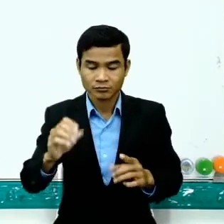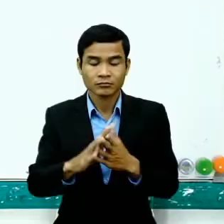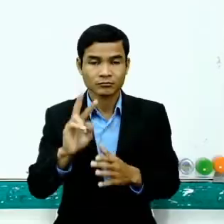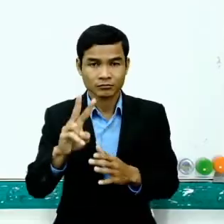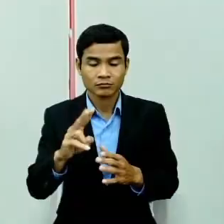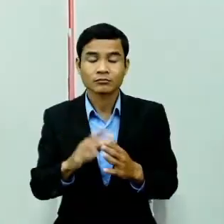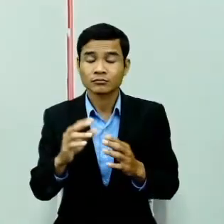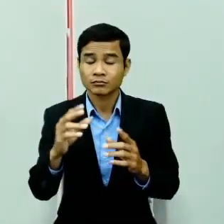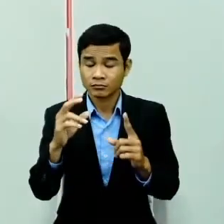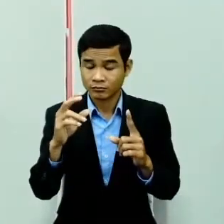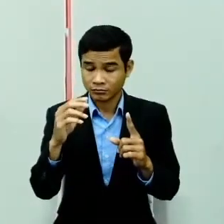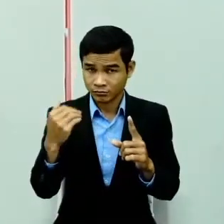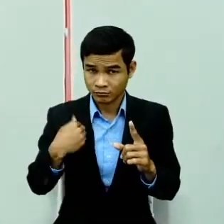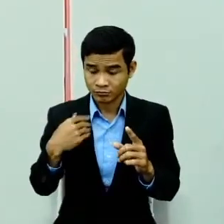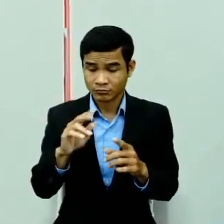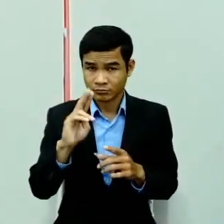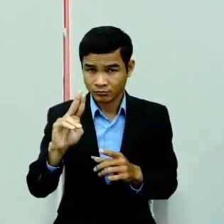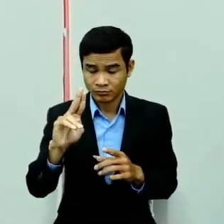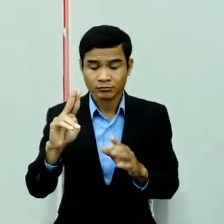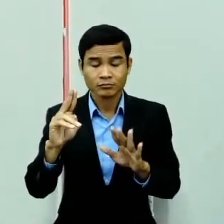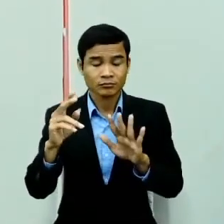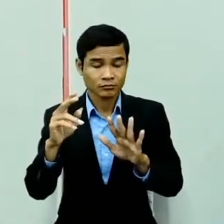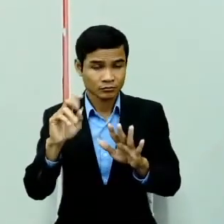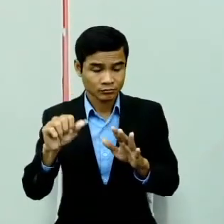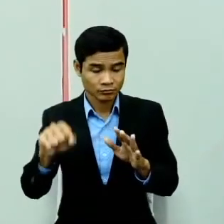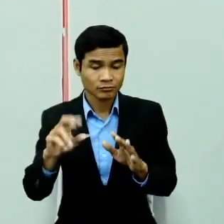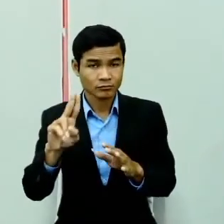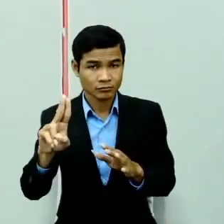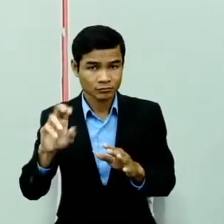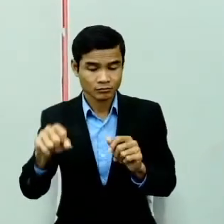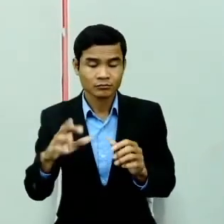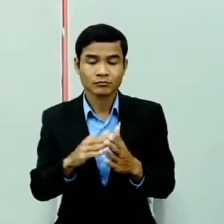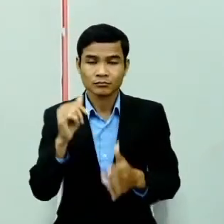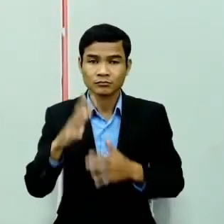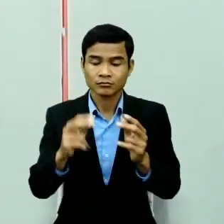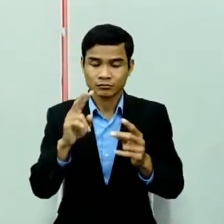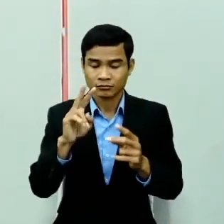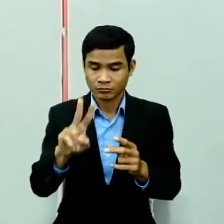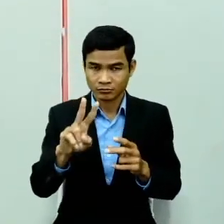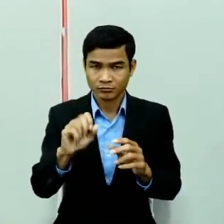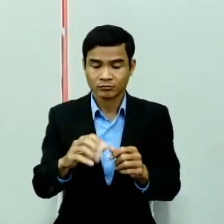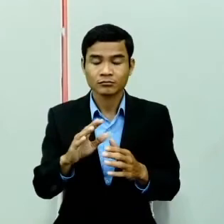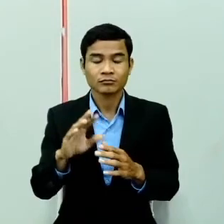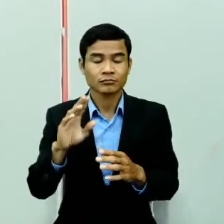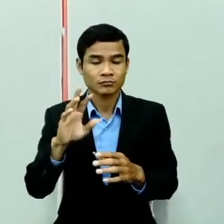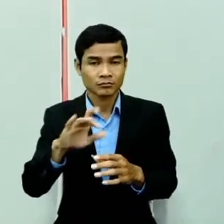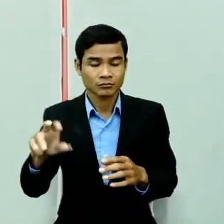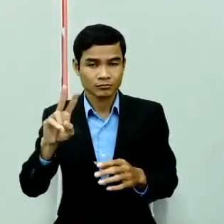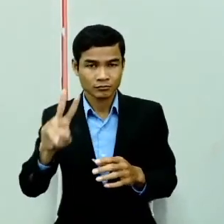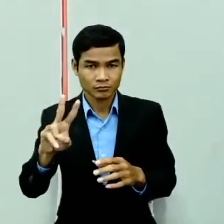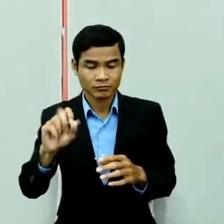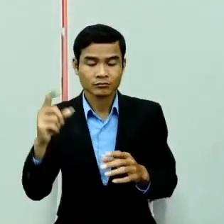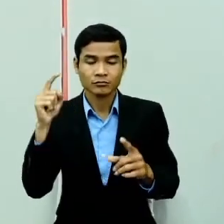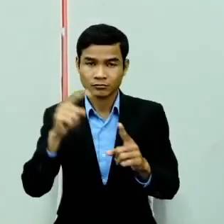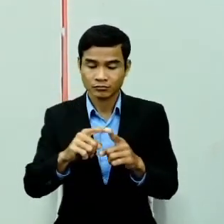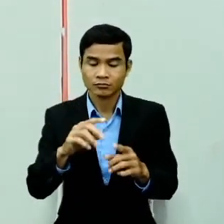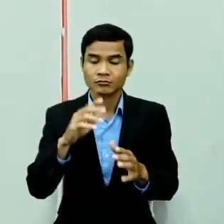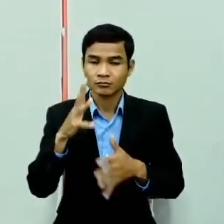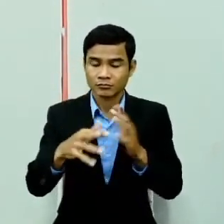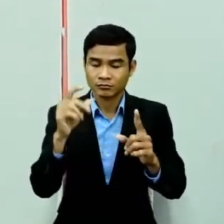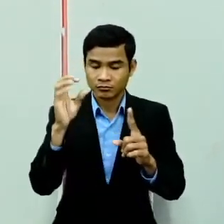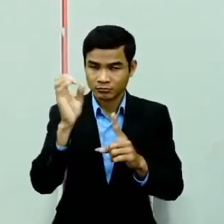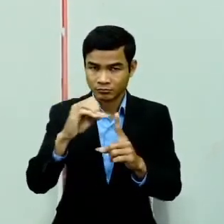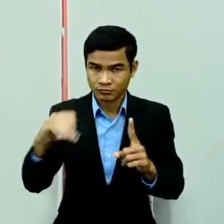nó cứ ạ xó ló nâng ạ xó ó đại dương của bông ta riêng ní cứ con em tiền tì ạ xó tiền tì ní rồi hốt đọc cả ăn là